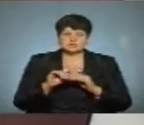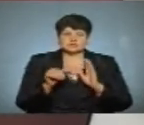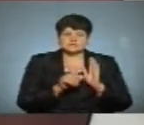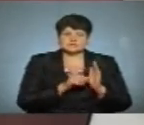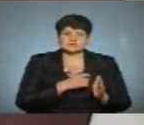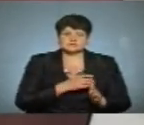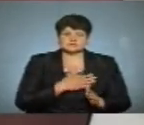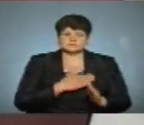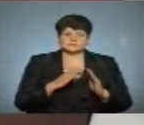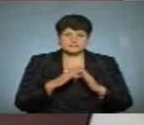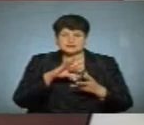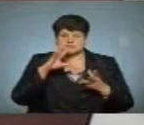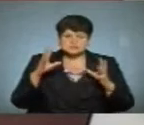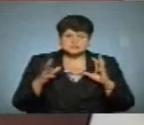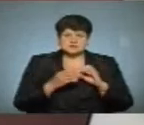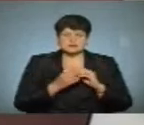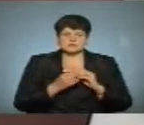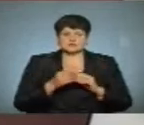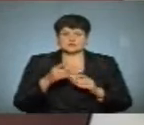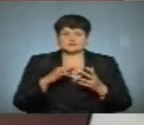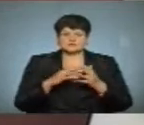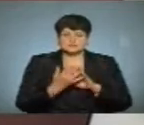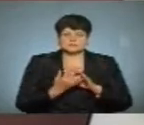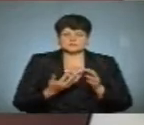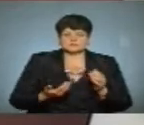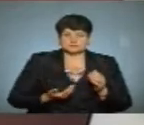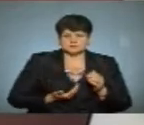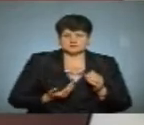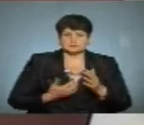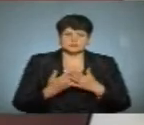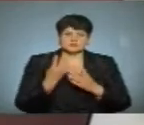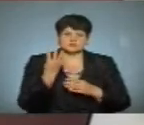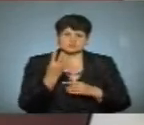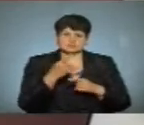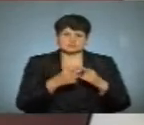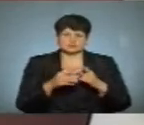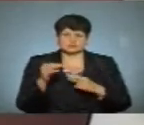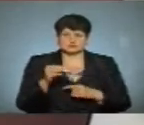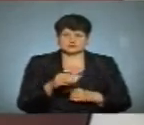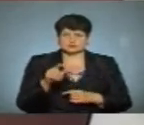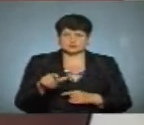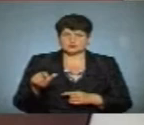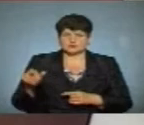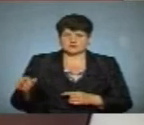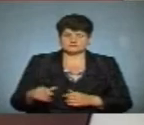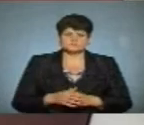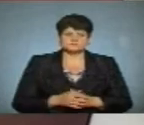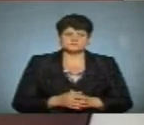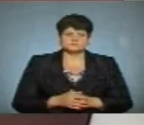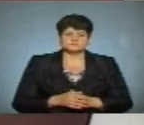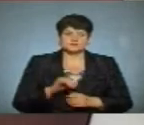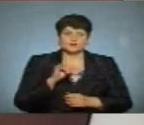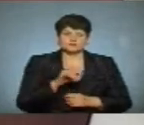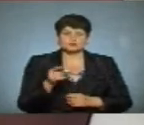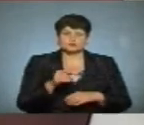Віктор Мирончук. Загалом, за його словами, в селищі проживає близько 4,5 тисяч людей. У